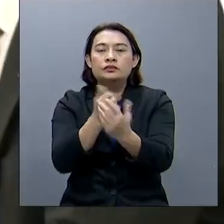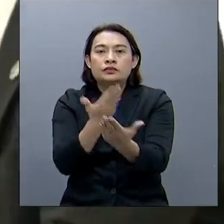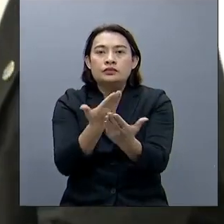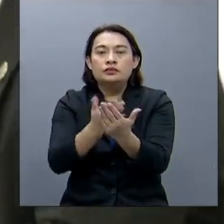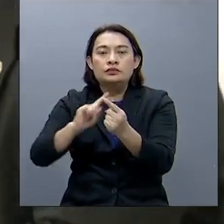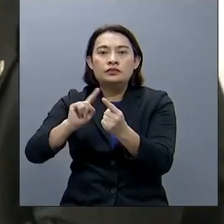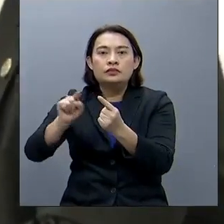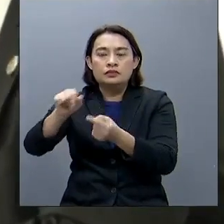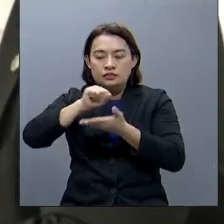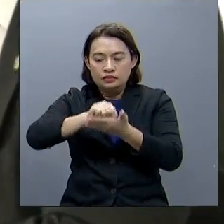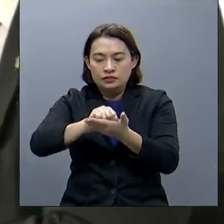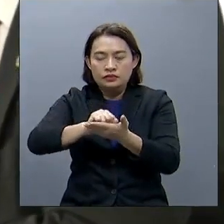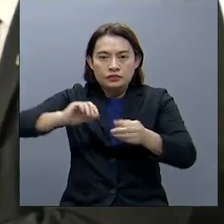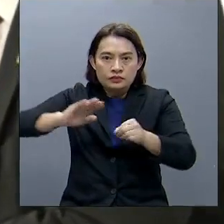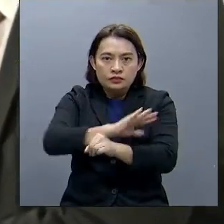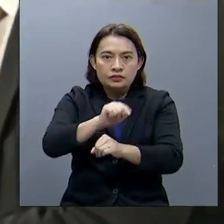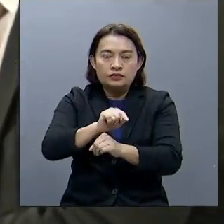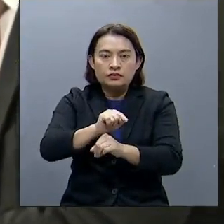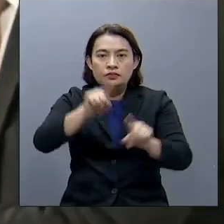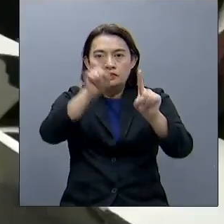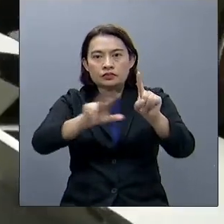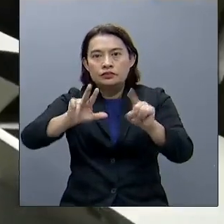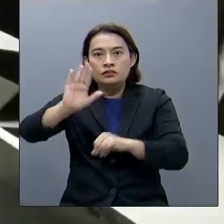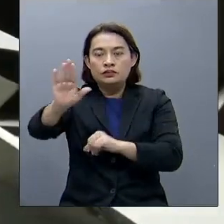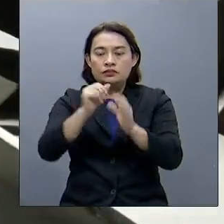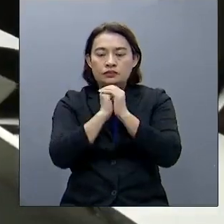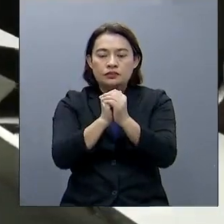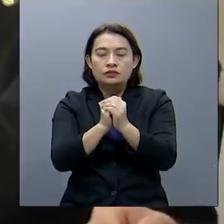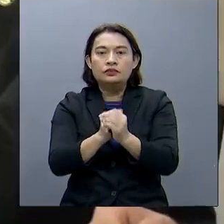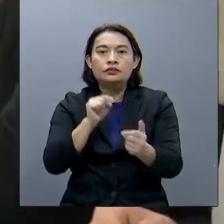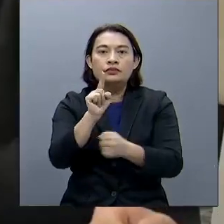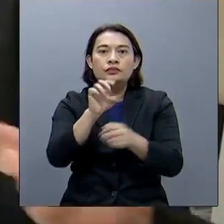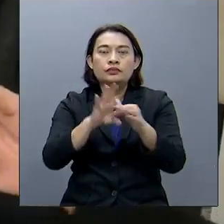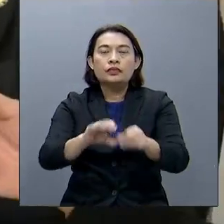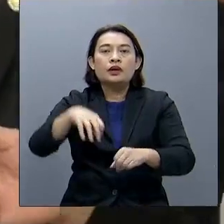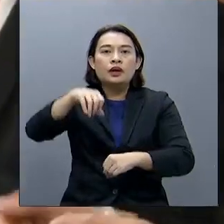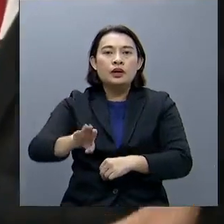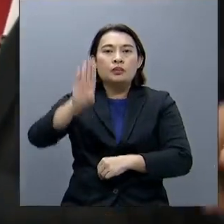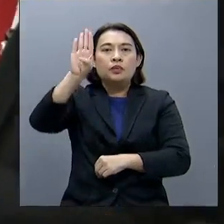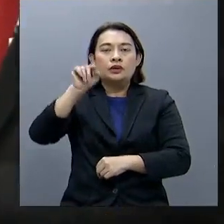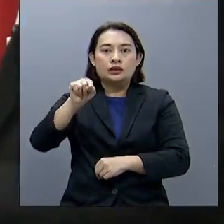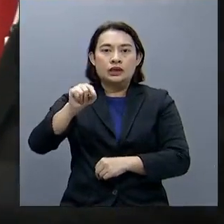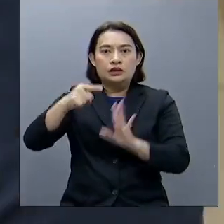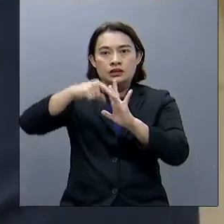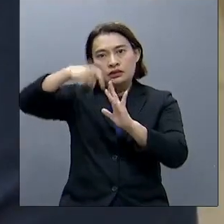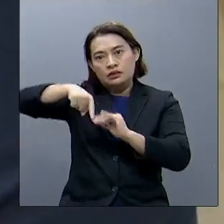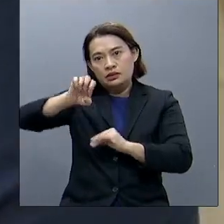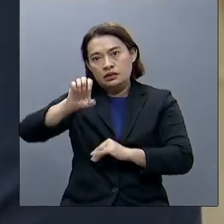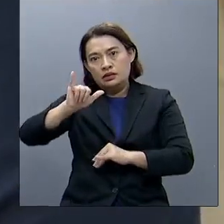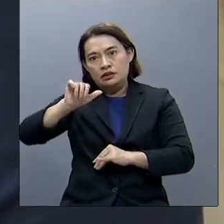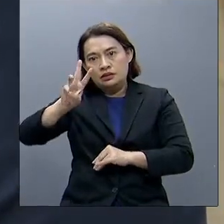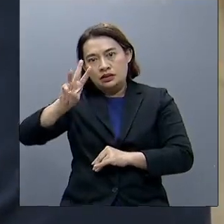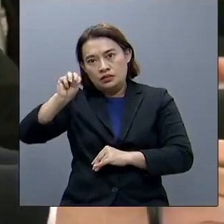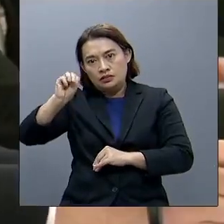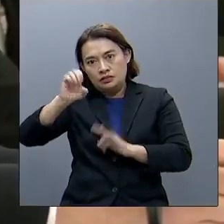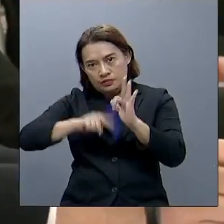จรที่ใหญ่ที่สุด1ใน3ของจีนค่ะบริษัทเสี่ยวหมี่ค่ะผู้ผลิตอุปกรณ์อิเล็กทรอนิกส์ที่มีนวัตกรรมขั้นสูงก็ไปเจอเหมือนกัน